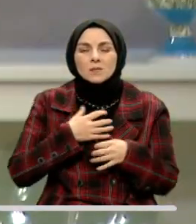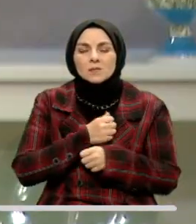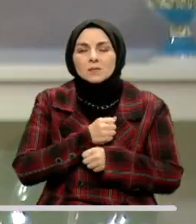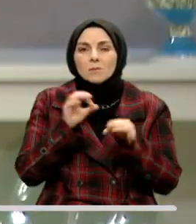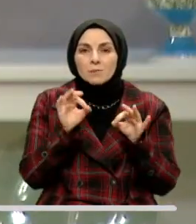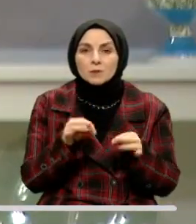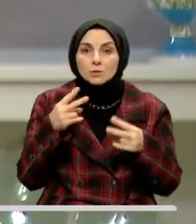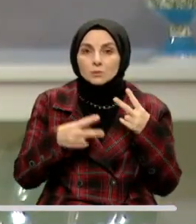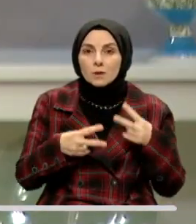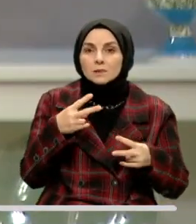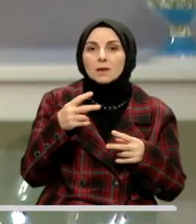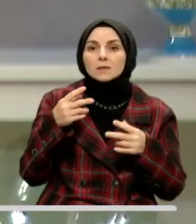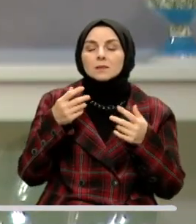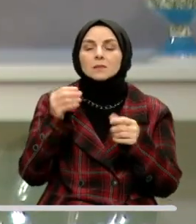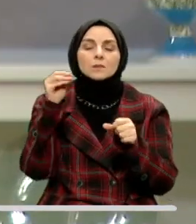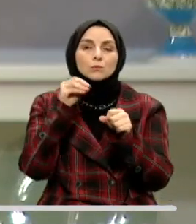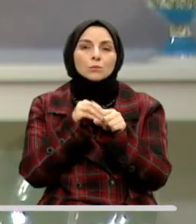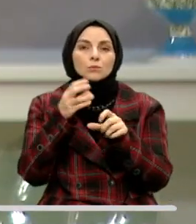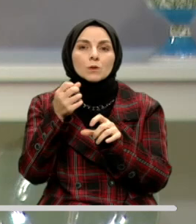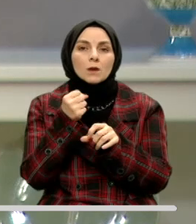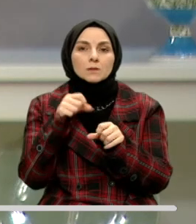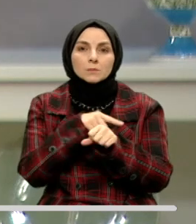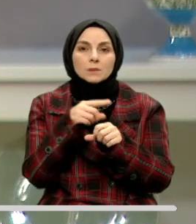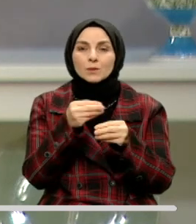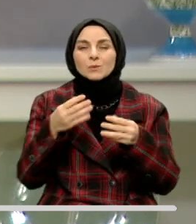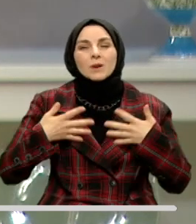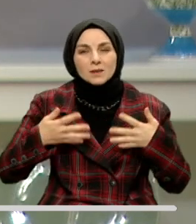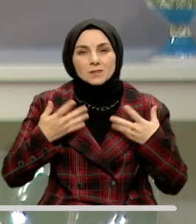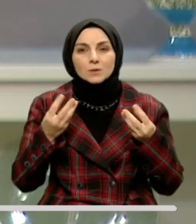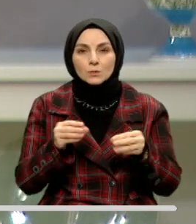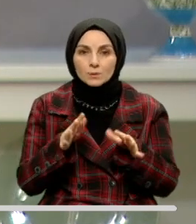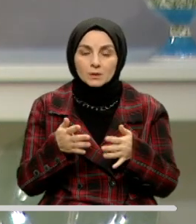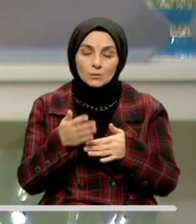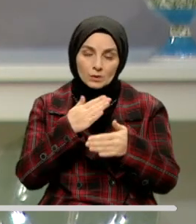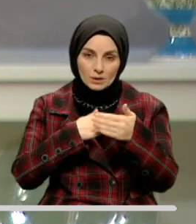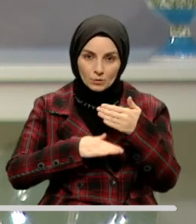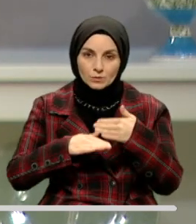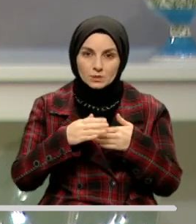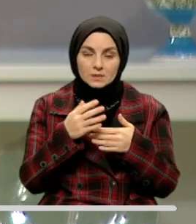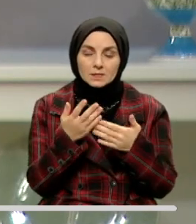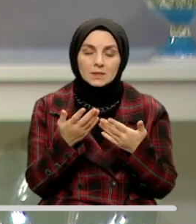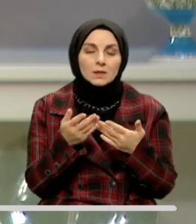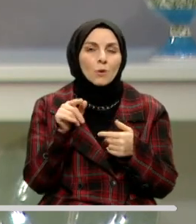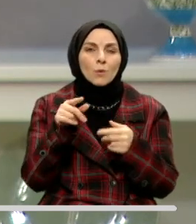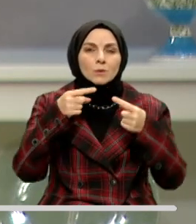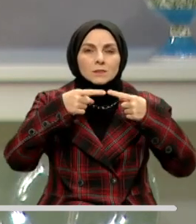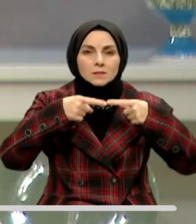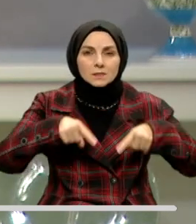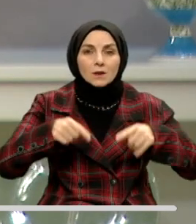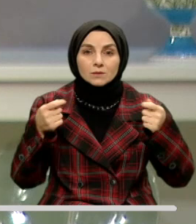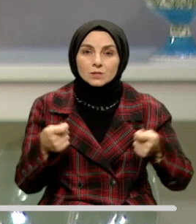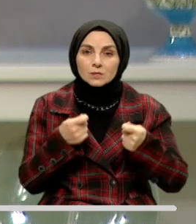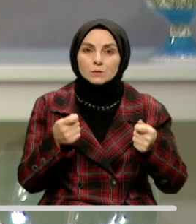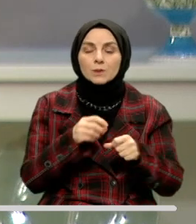sonucu itibariyle de çok motive eden bir durum. Daha da öncesine çektiğimizde aslında o sınava giden yolda verimli